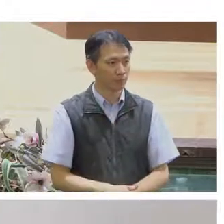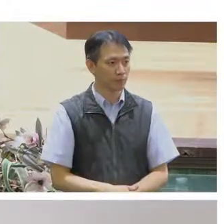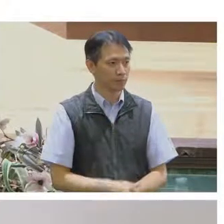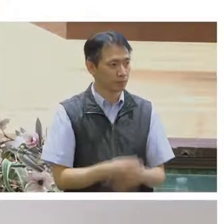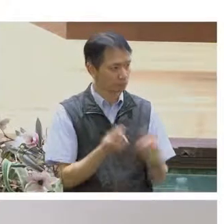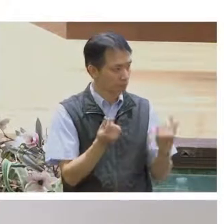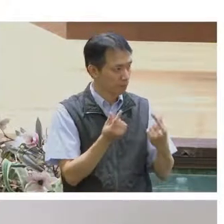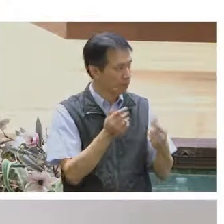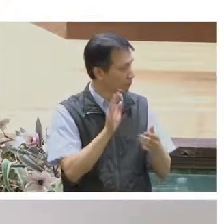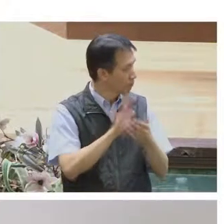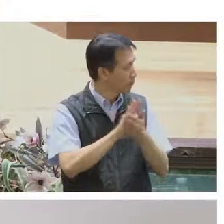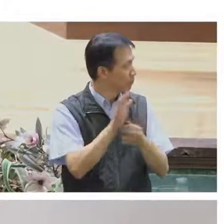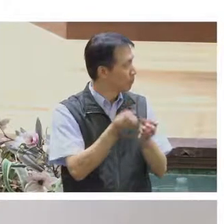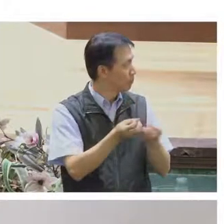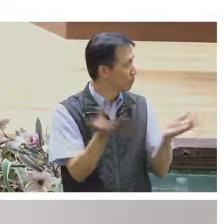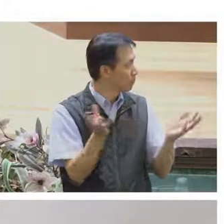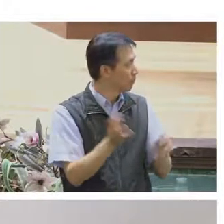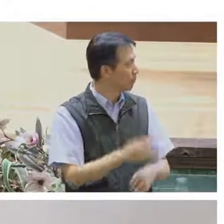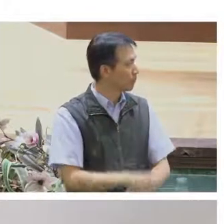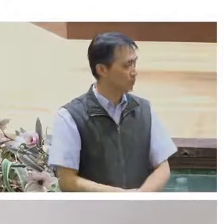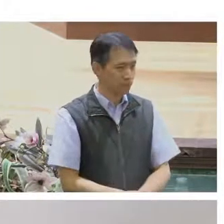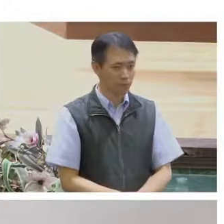似的分享这样。 好。